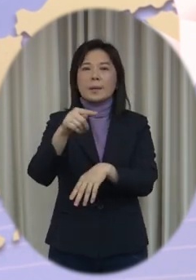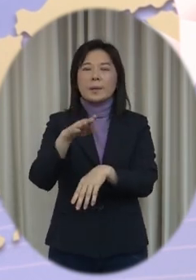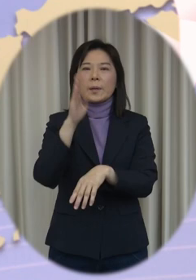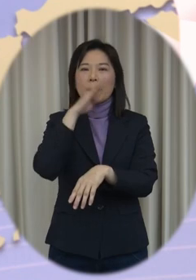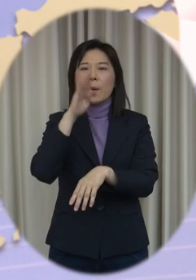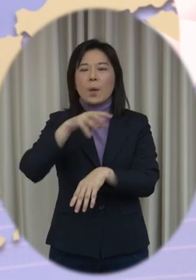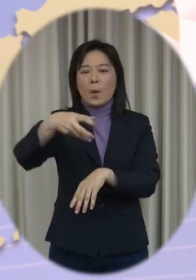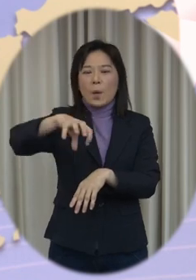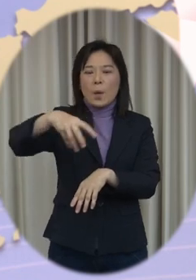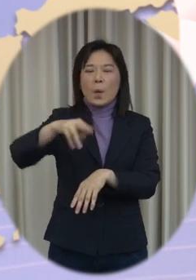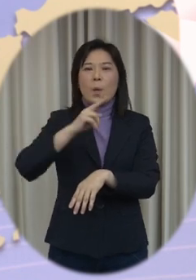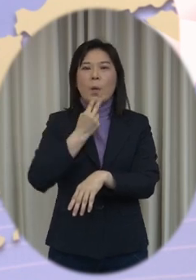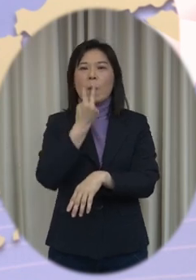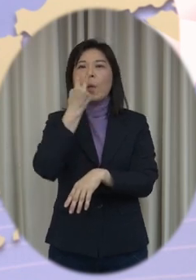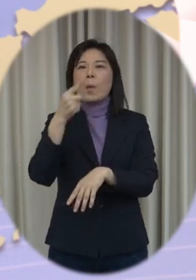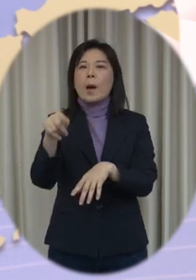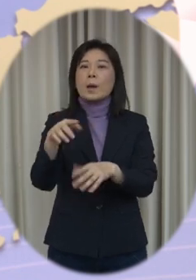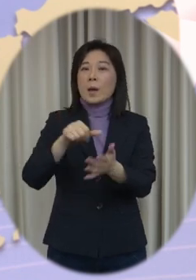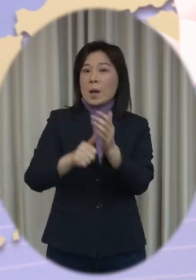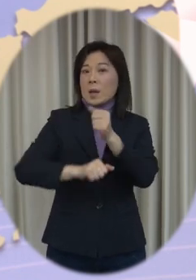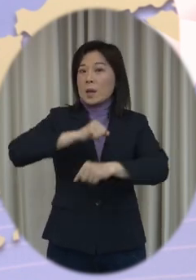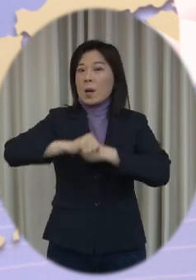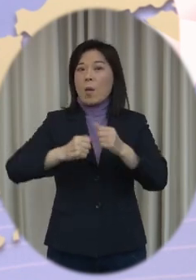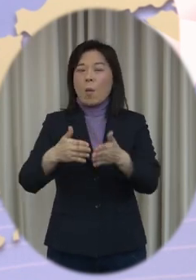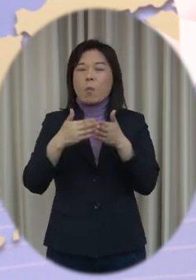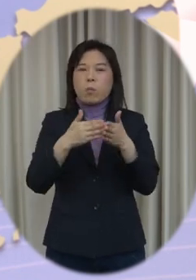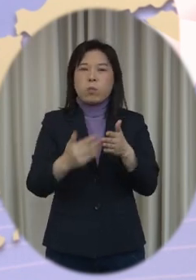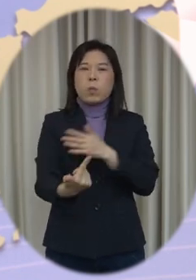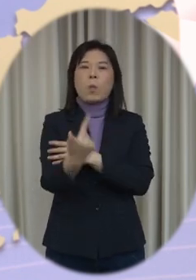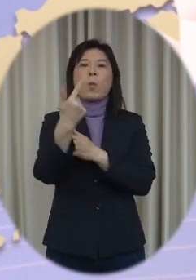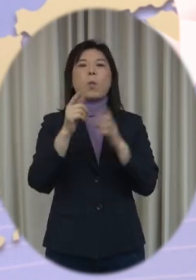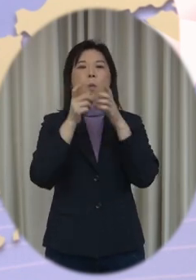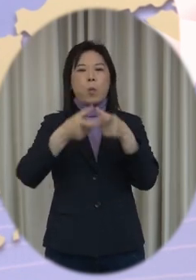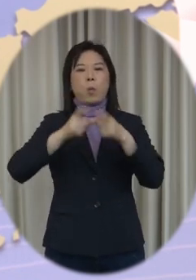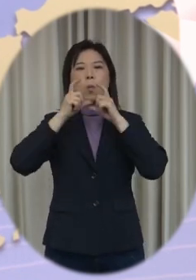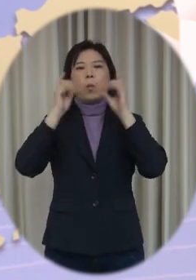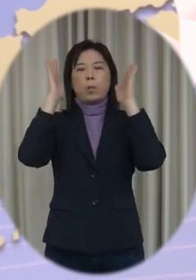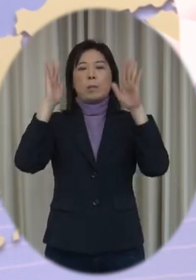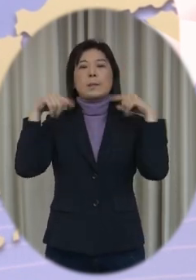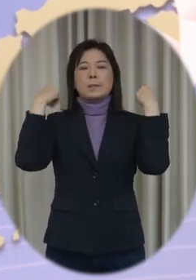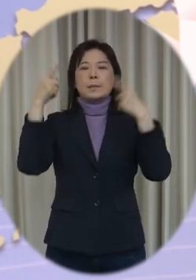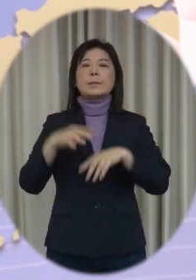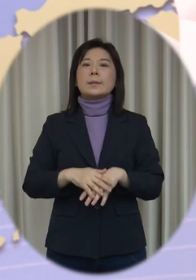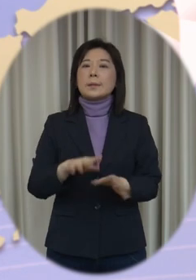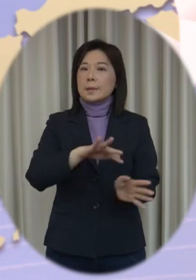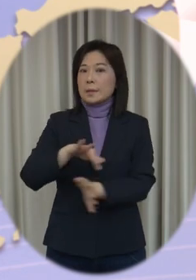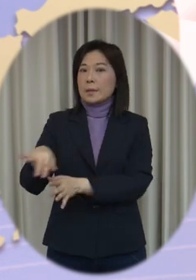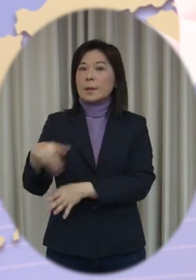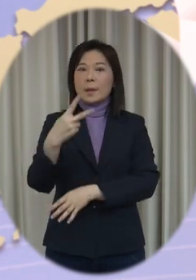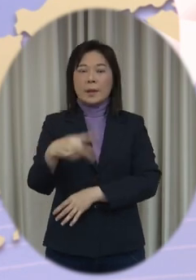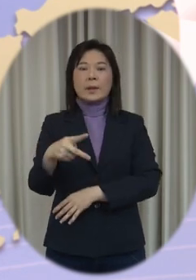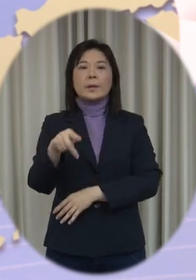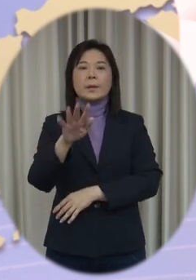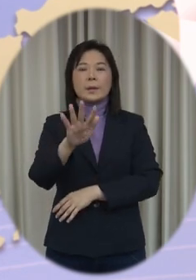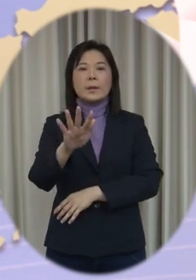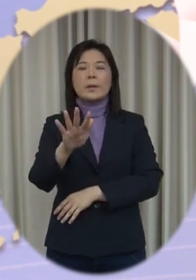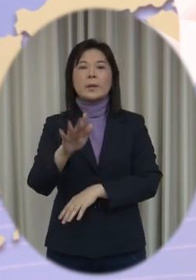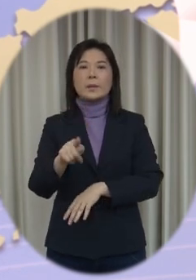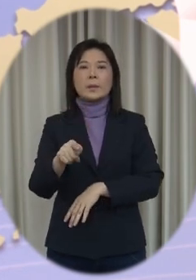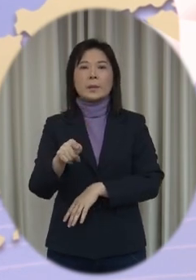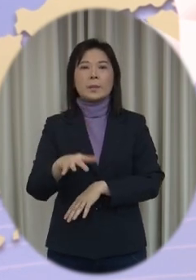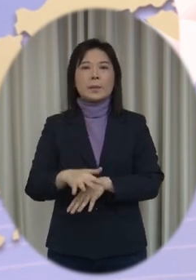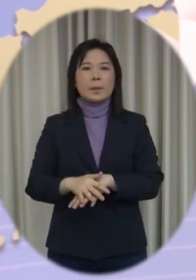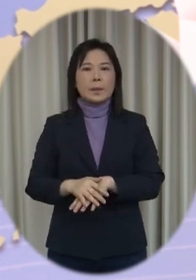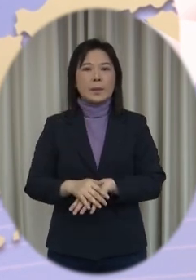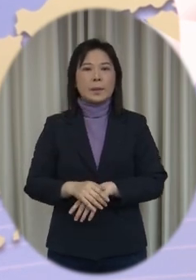活必需设施尚未复原。此外仍有许多人因房屋倒